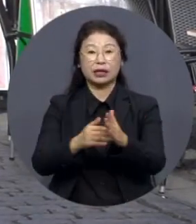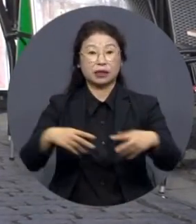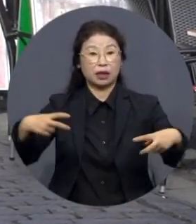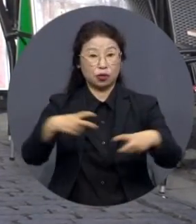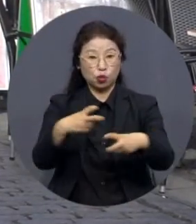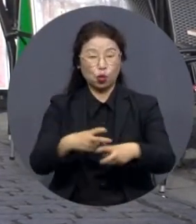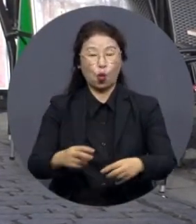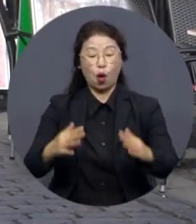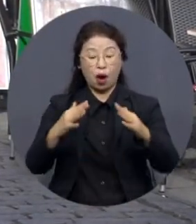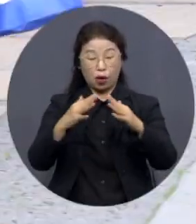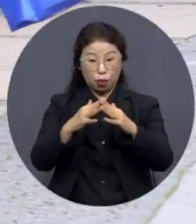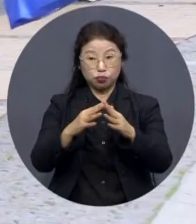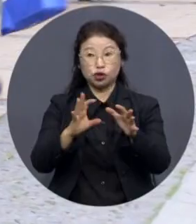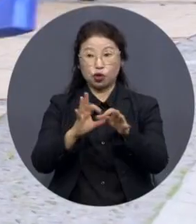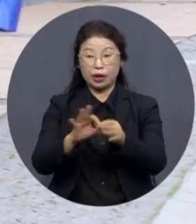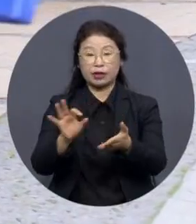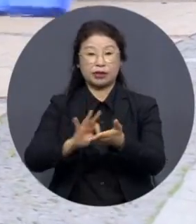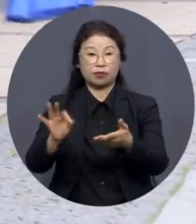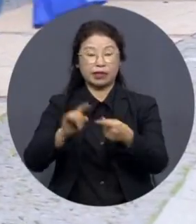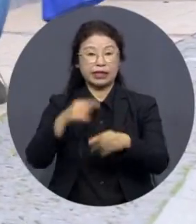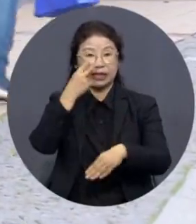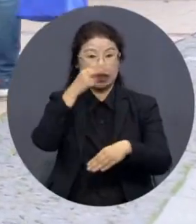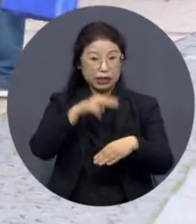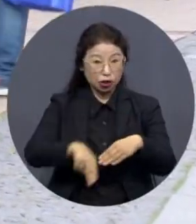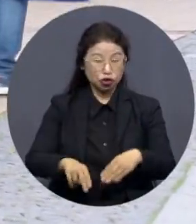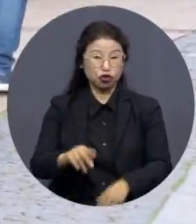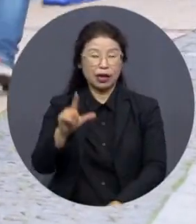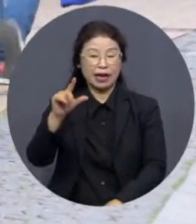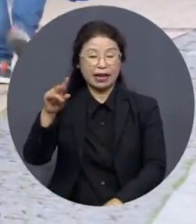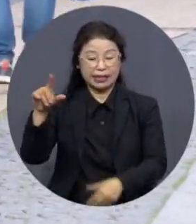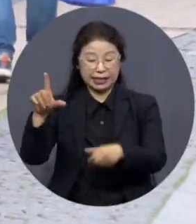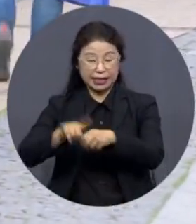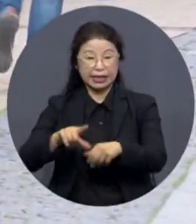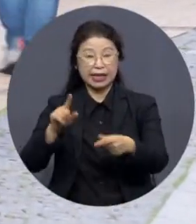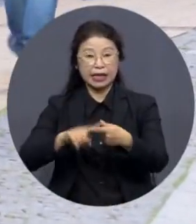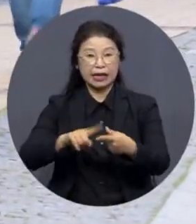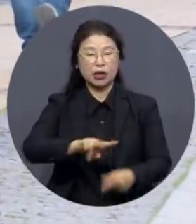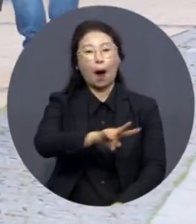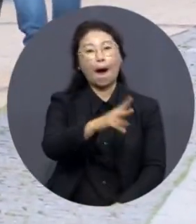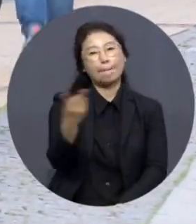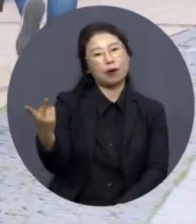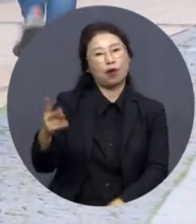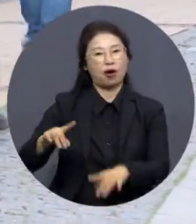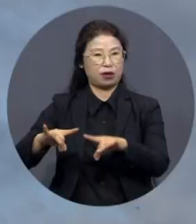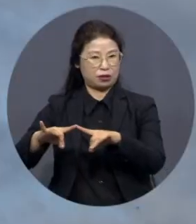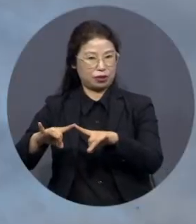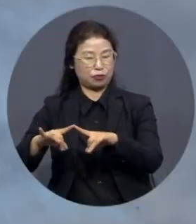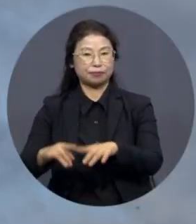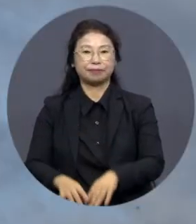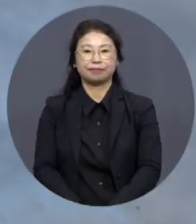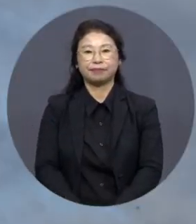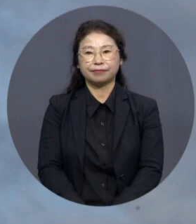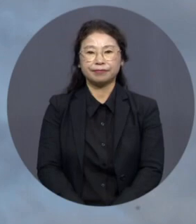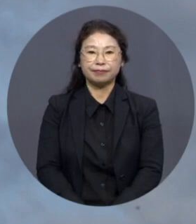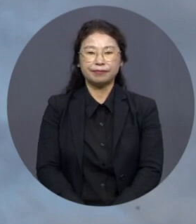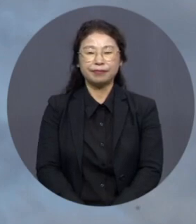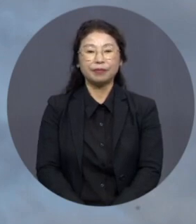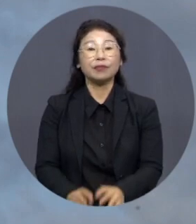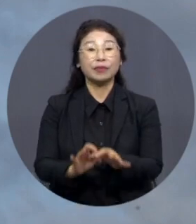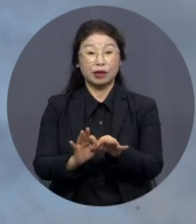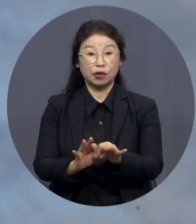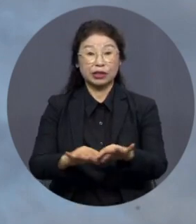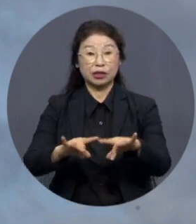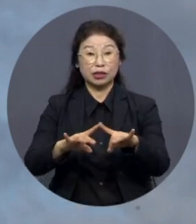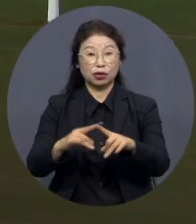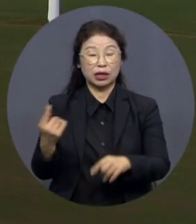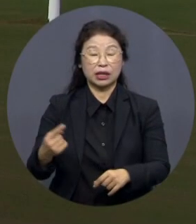교통과 건물 분야에서 쓰는 석유와 LNG 같은 화석 연료를 전기로 대체합니다. 이를 통해